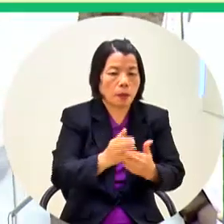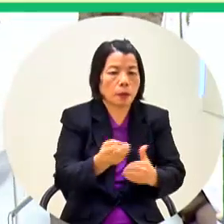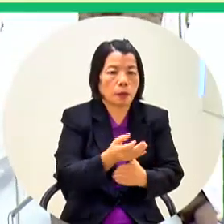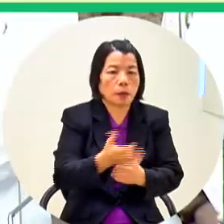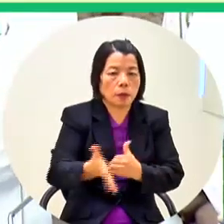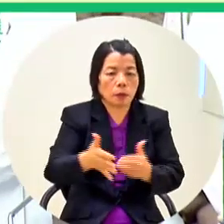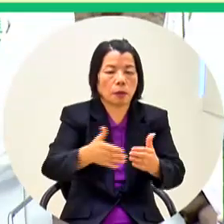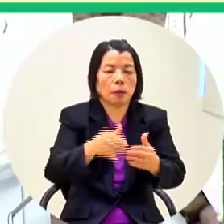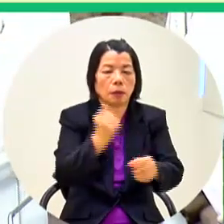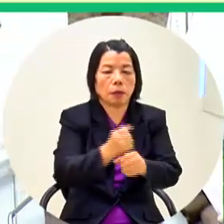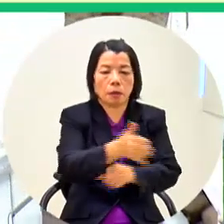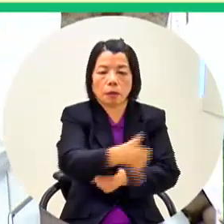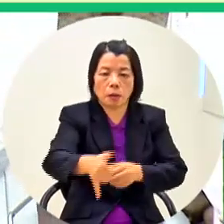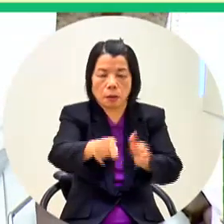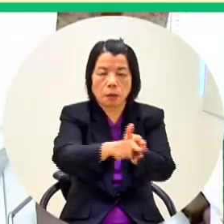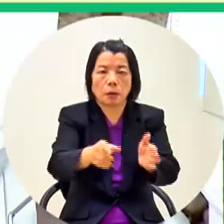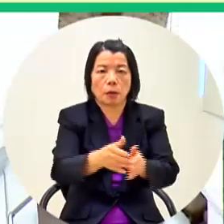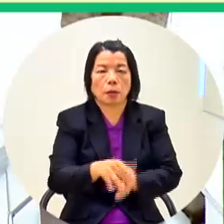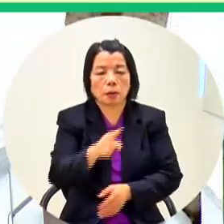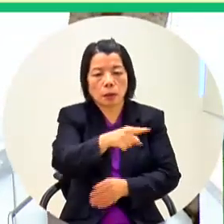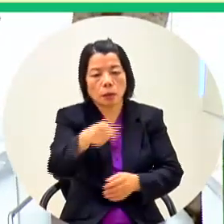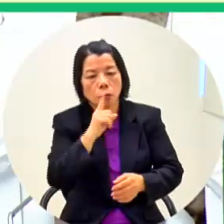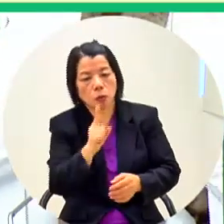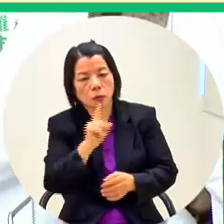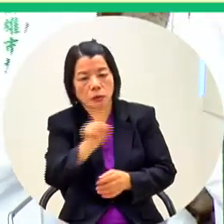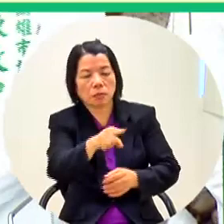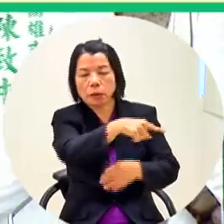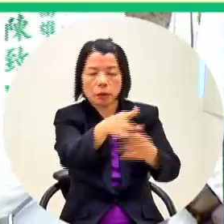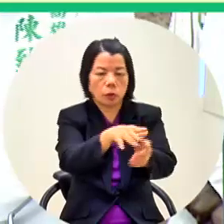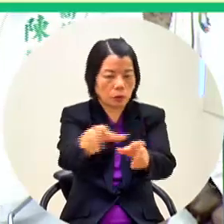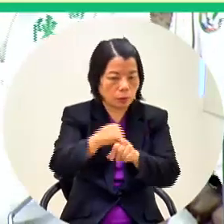这些成员告诉你怎么做你就怎么做，